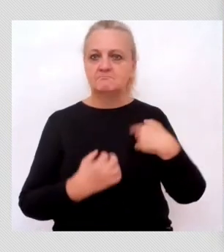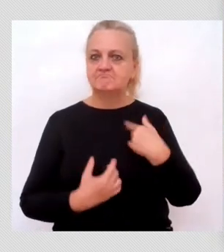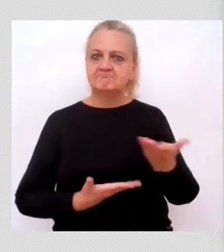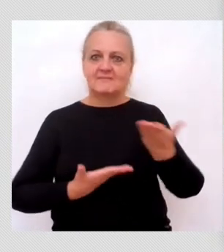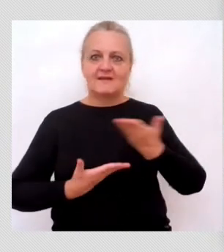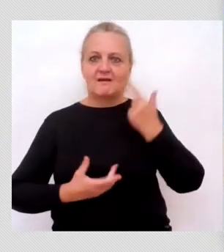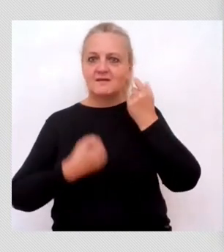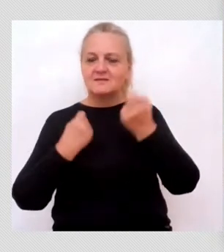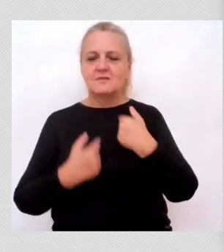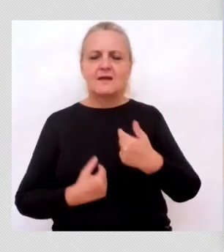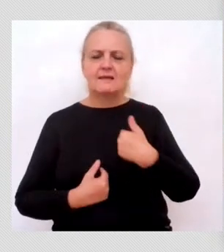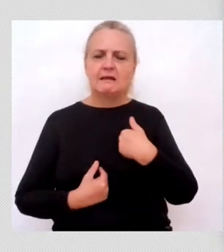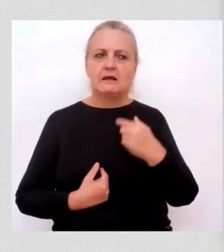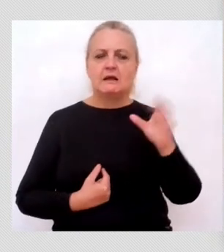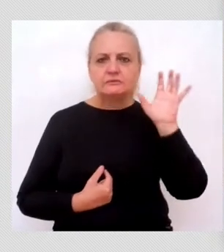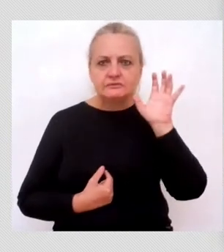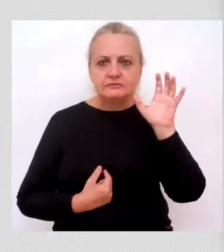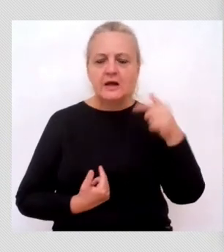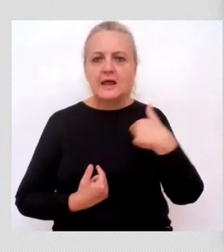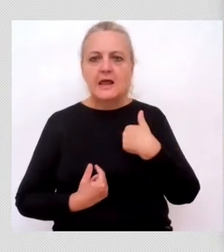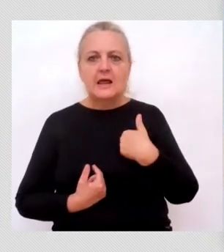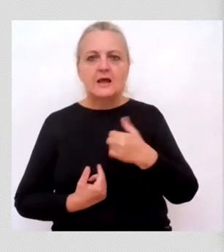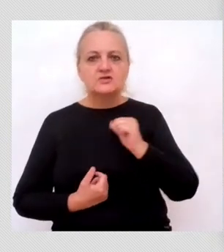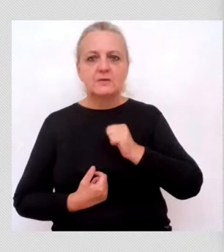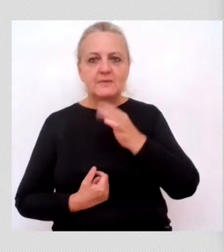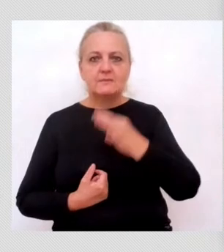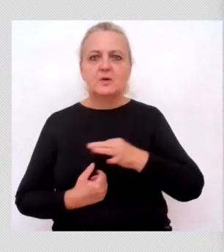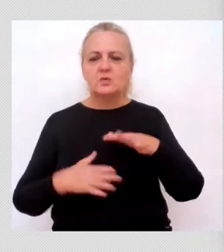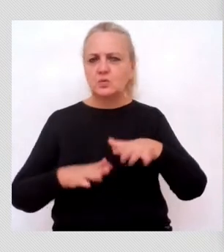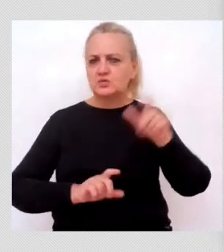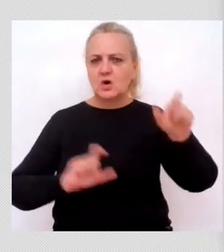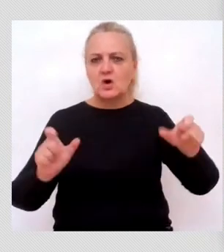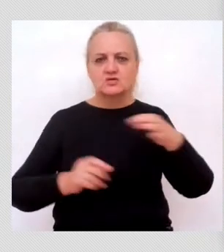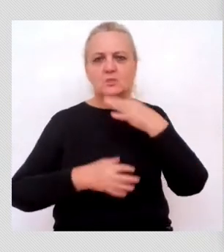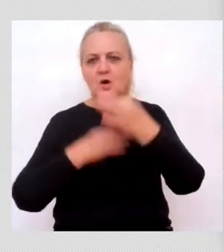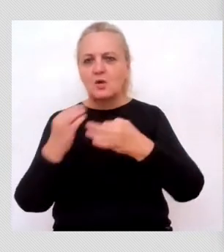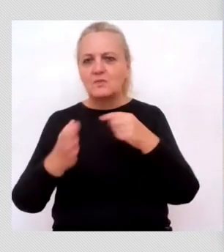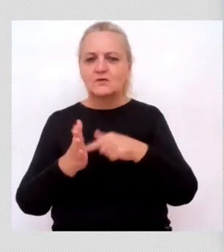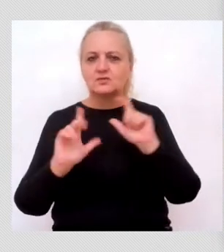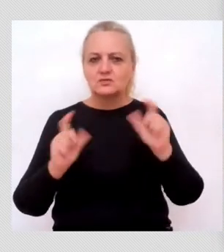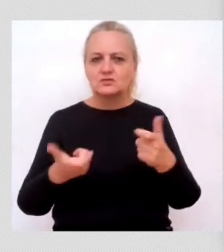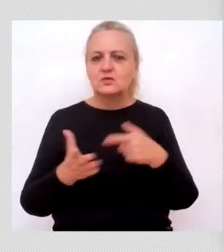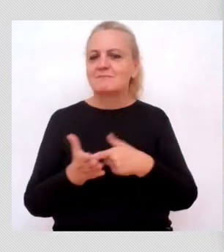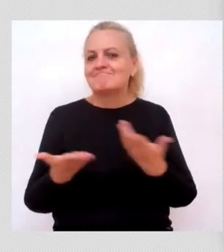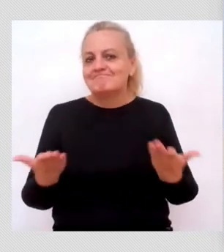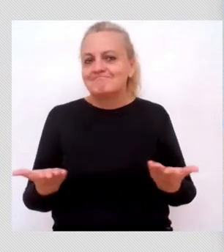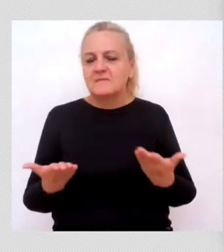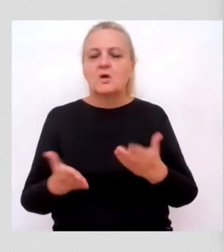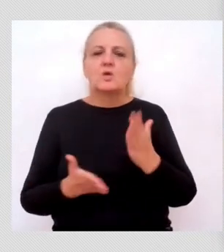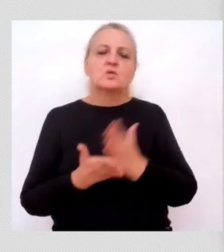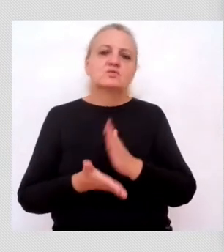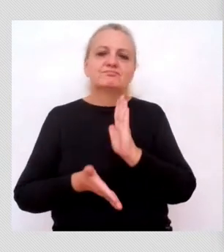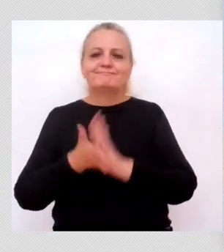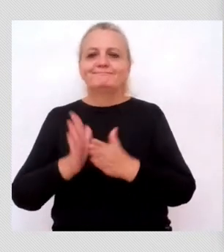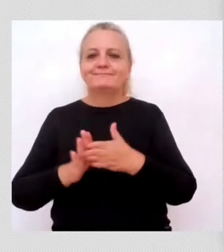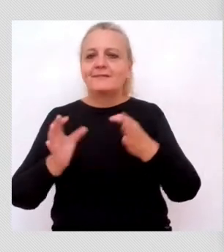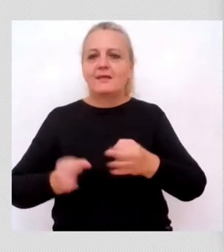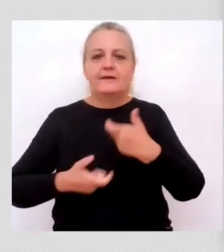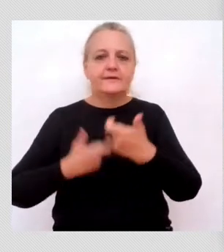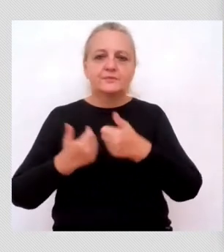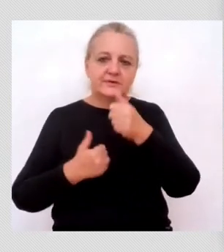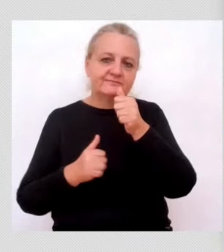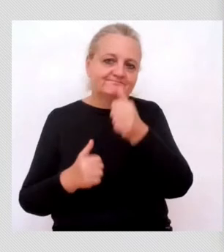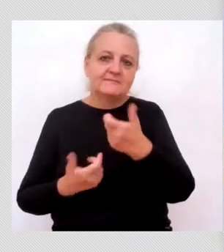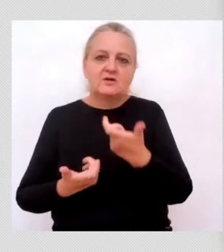sobie zadawać pytanie. Wielu z Państwa tutaj mówiło o tym, że no właściwie to pozamiatane już jest, mówiąc kolokwialnie, i właściwie nie ma